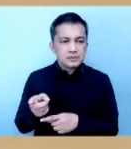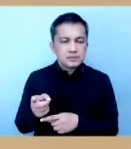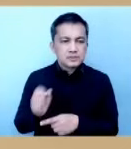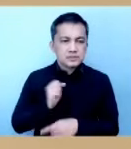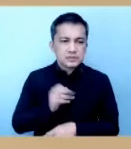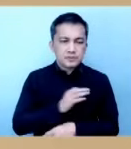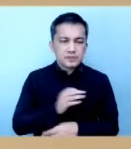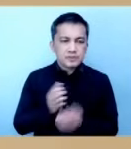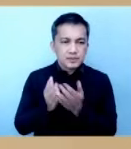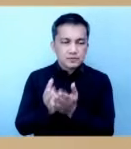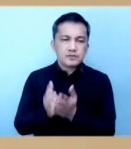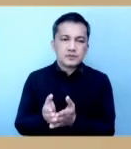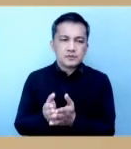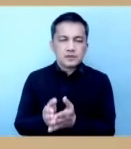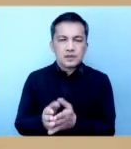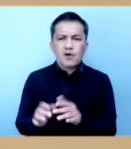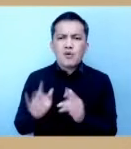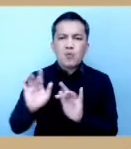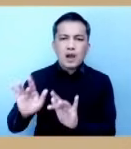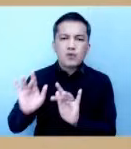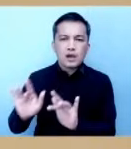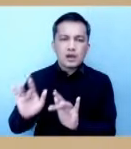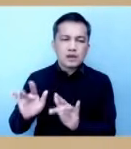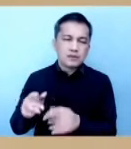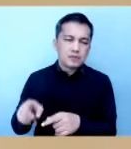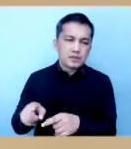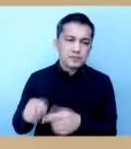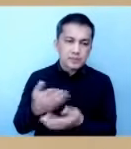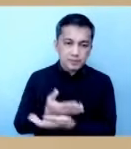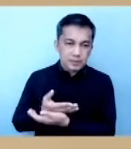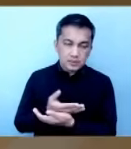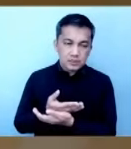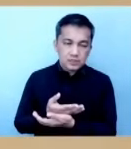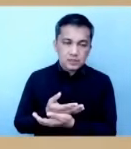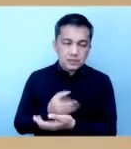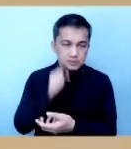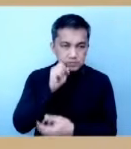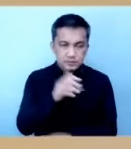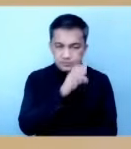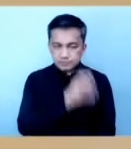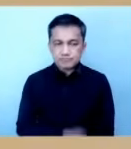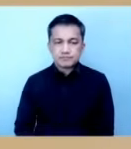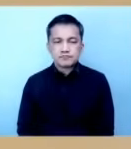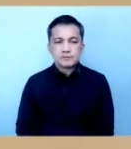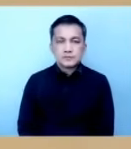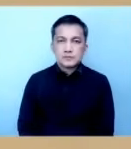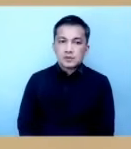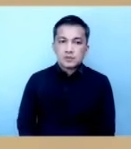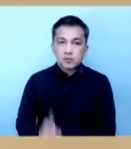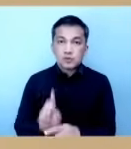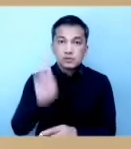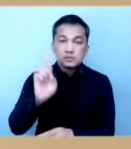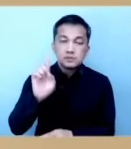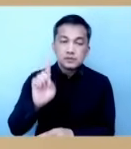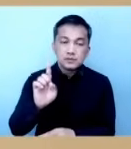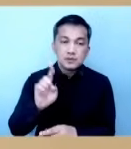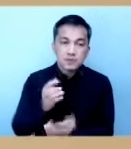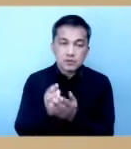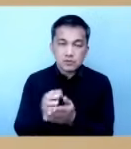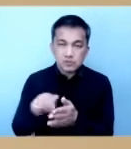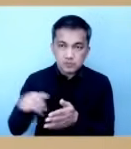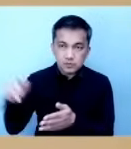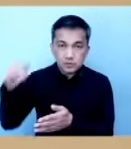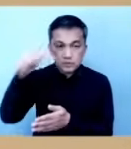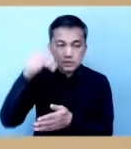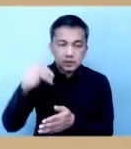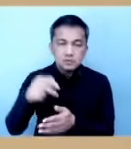barko. Kawawa raw ang mga sanggol at ang mga matatanda. Umakyat na raw sila sa taas ng barko para lang